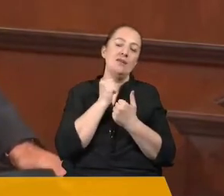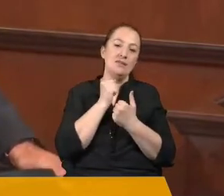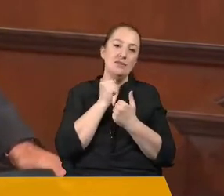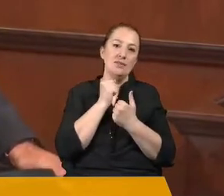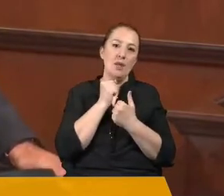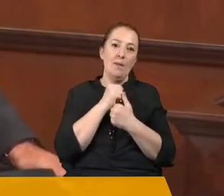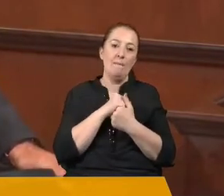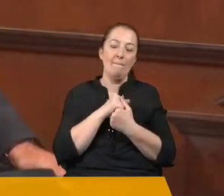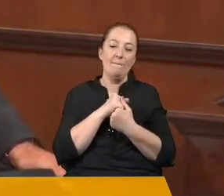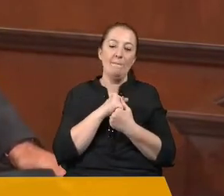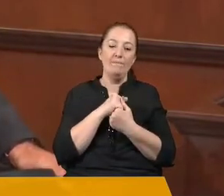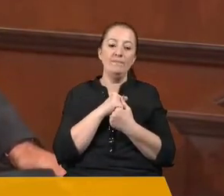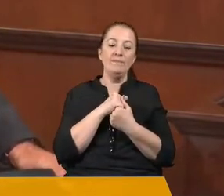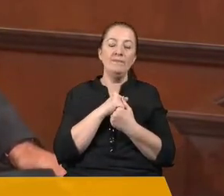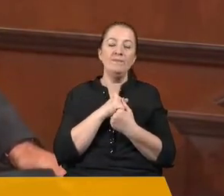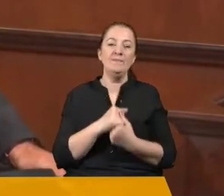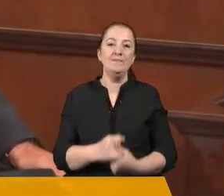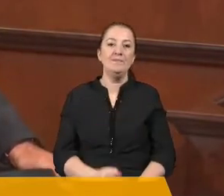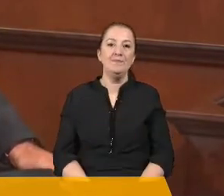arkadaşlar?